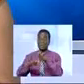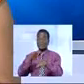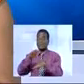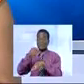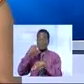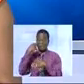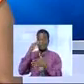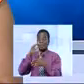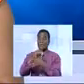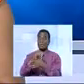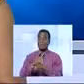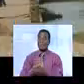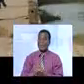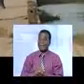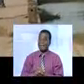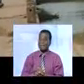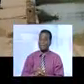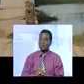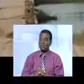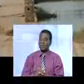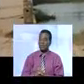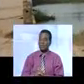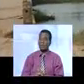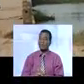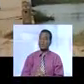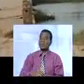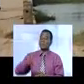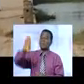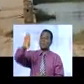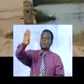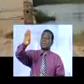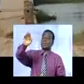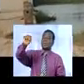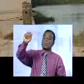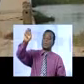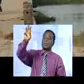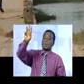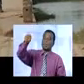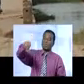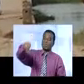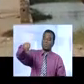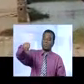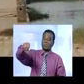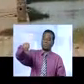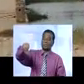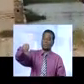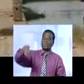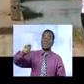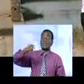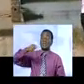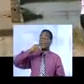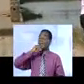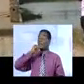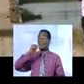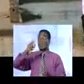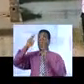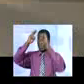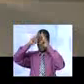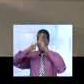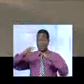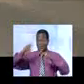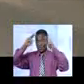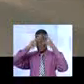reportage. Regardez. Grand Bassam n'est pas une ville ordinaire. Elle fut la